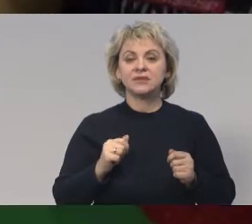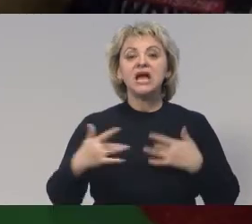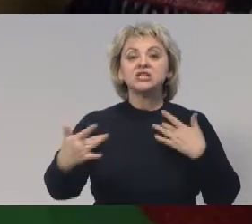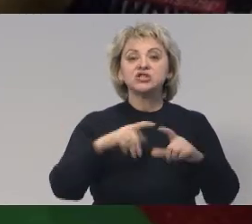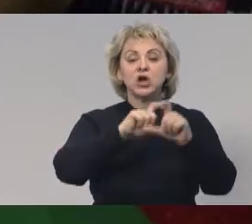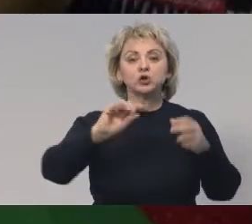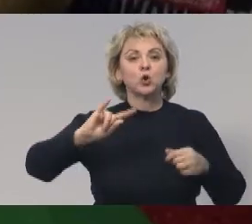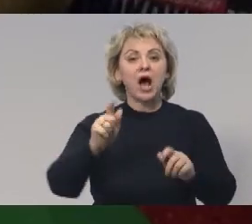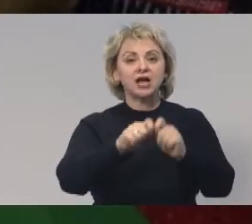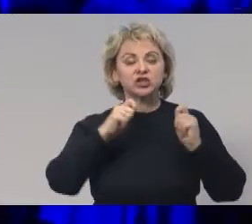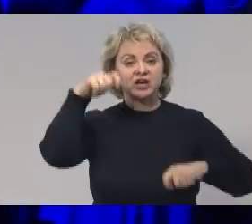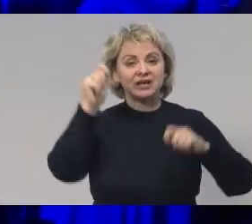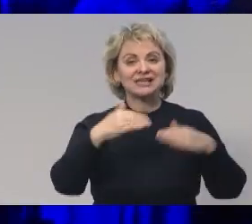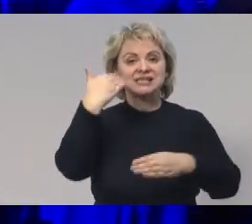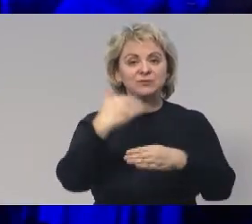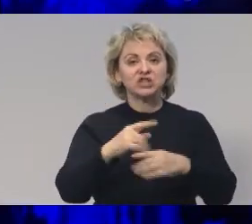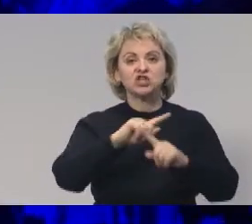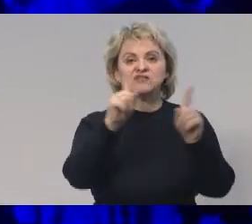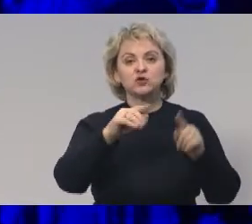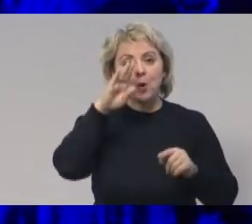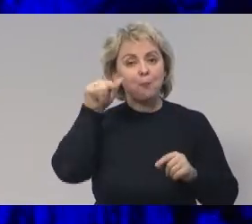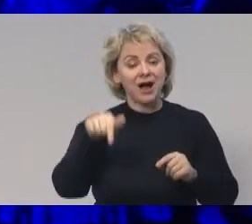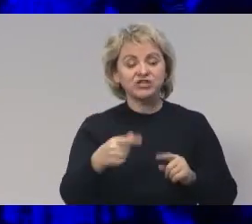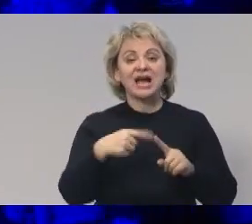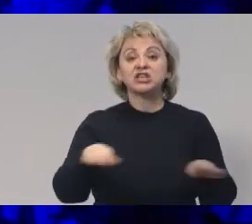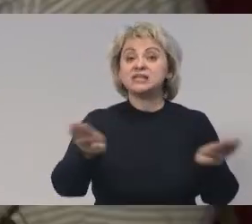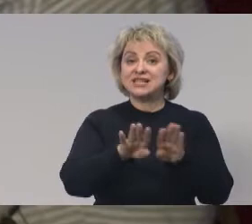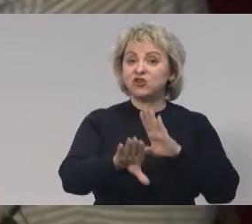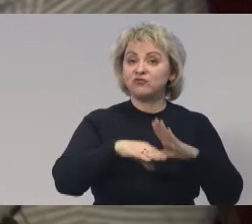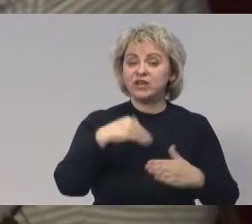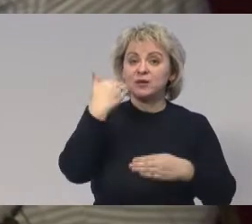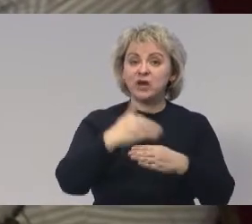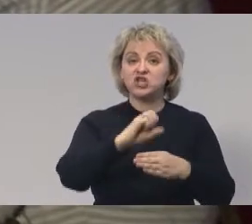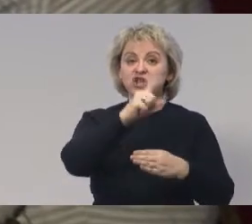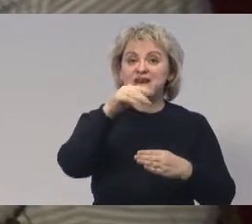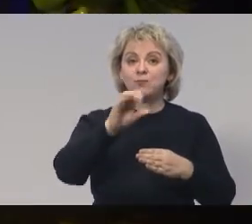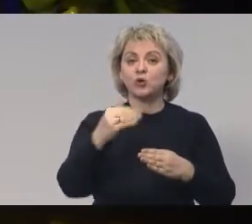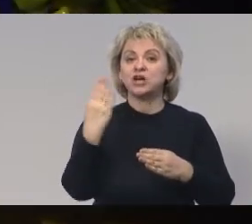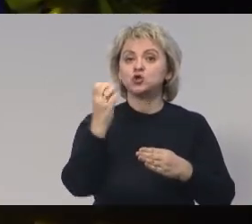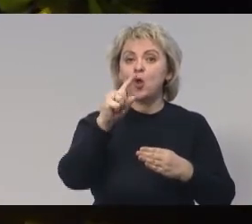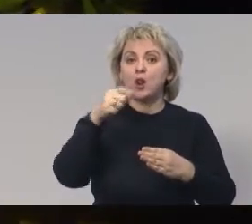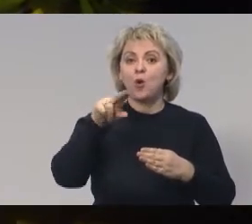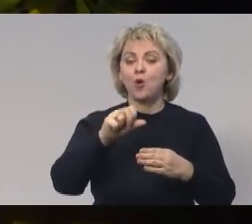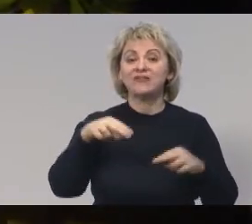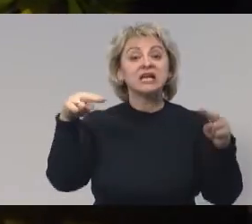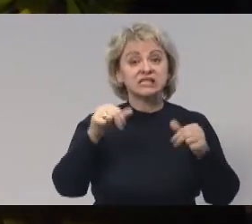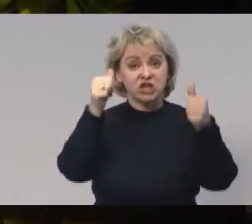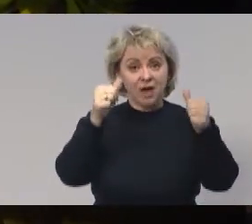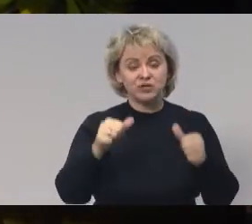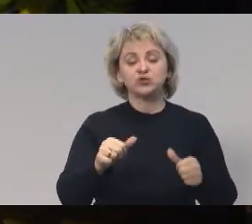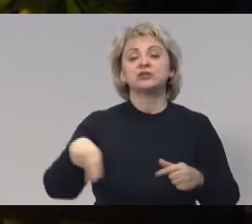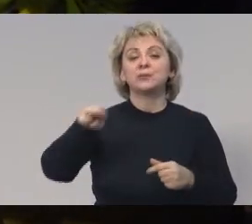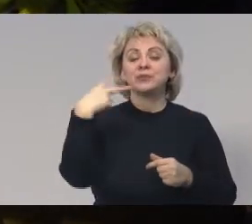Театр «Кукол» открыл фестиваль спектаклем «Звездный мальчик». А для закрытия выбрали постановку «Жеребенок» по Шолохову. Следите за афишами.